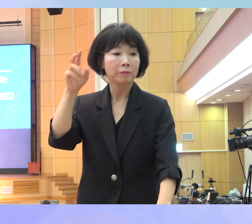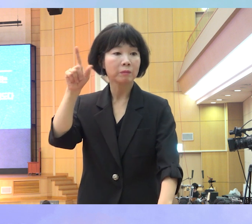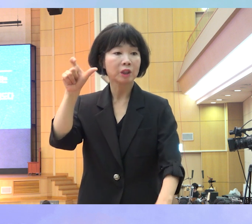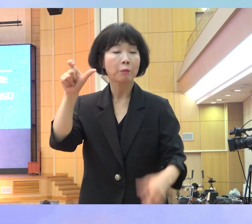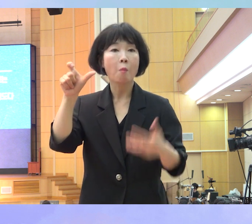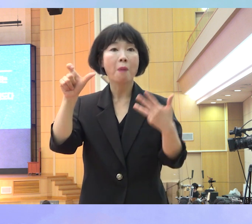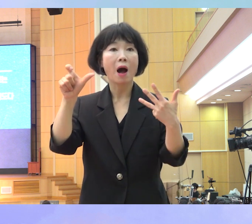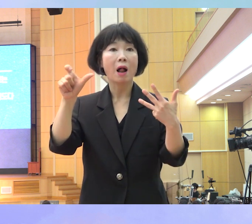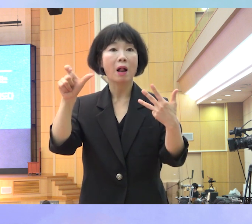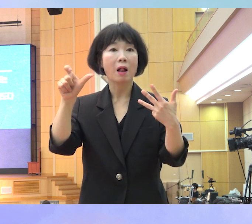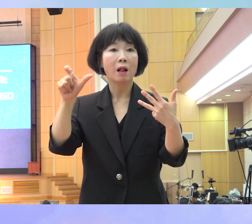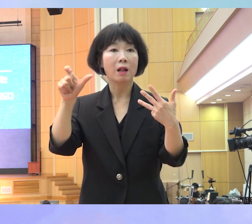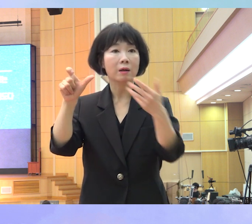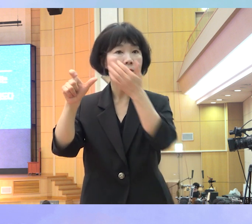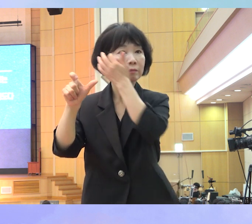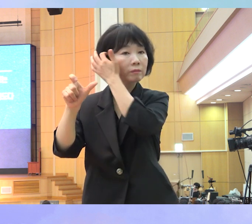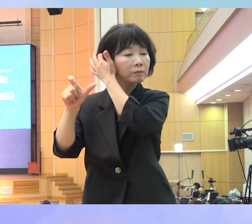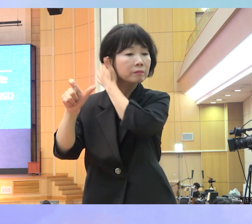이 백성이